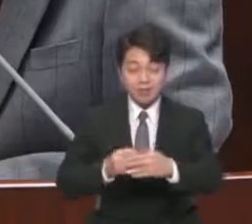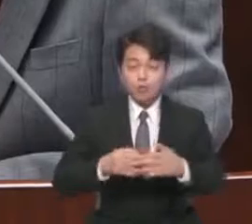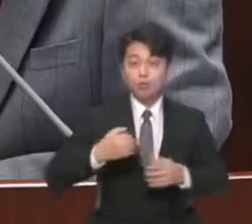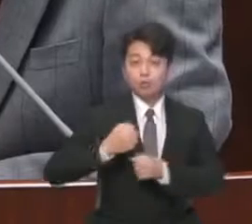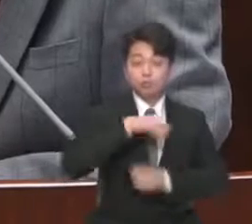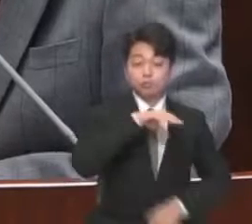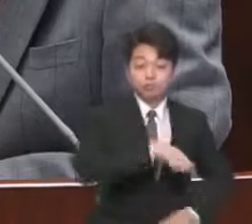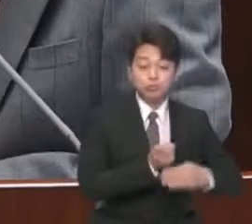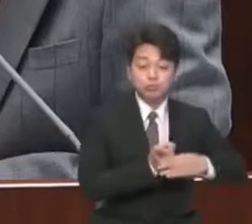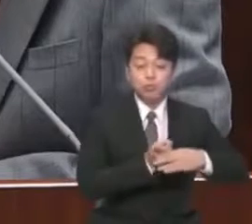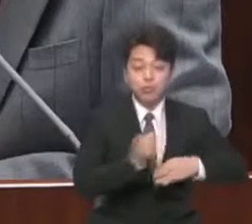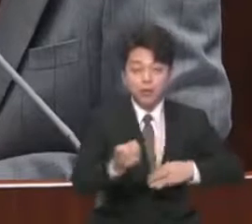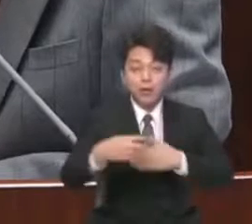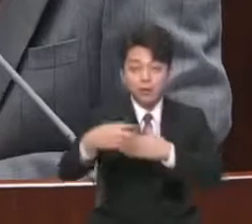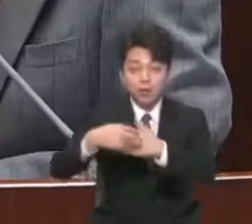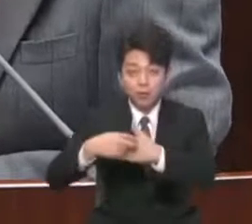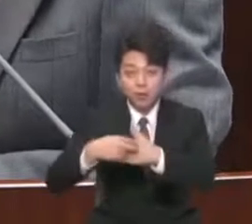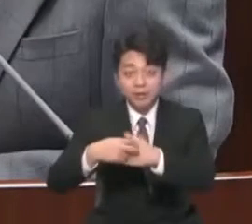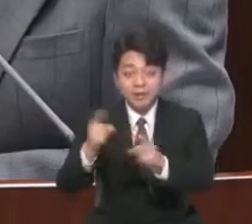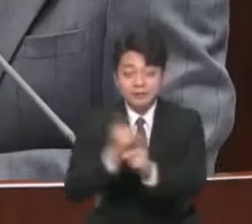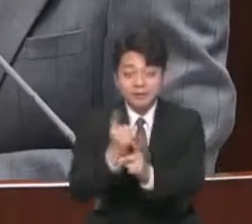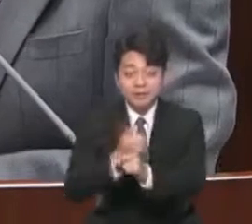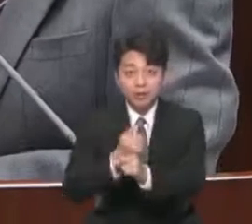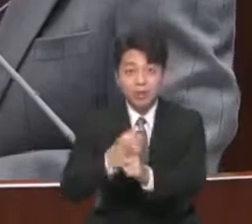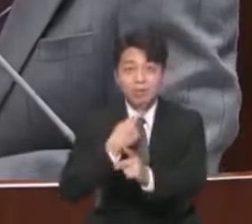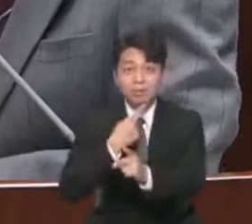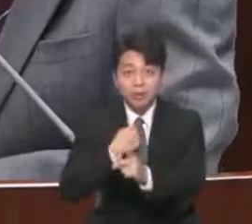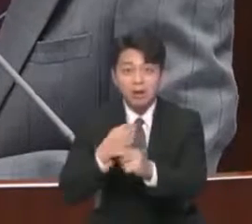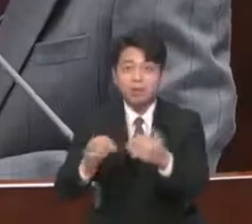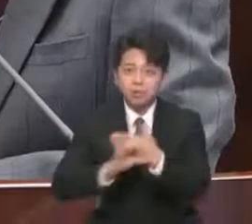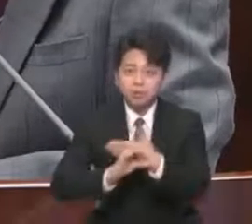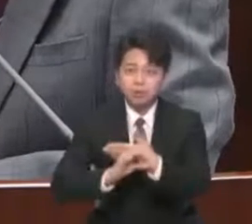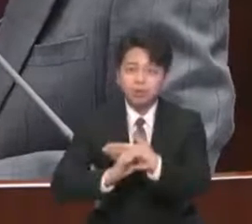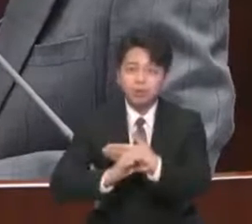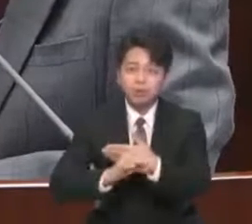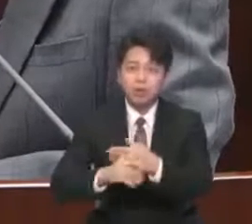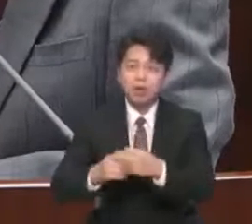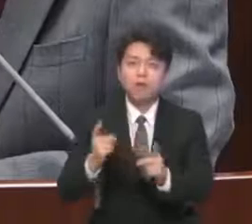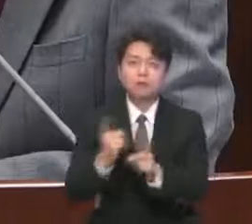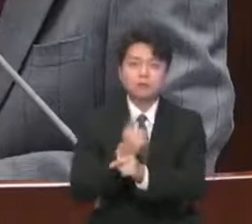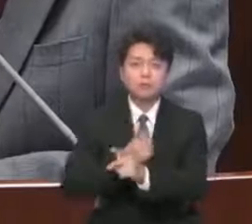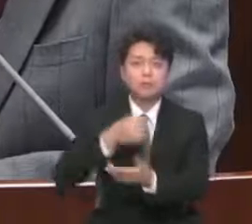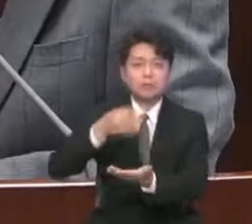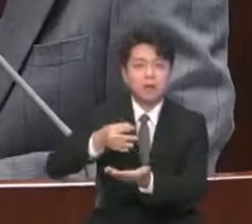받으면 건강보험 부담금이 굉장히 많이 증가하기 때문에 그런 부분들에 대해서